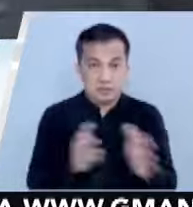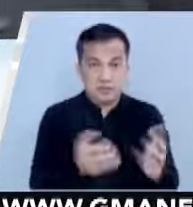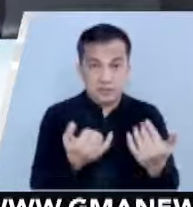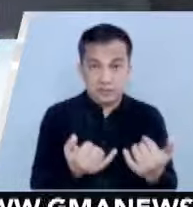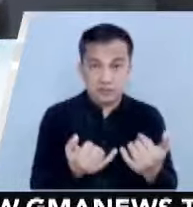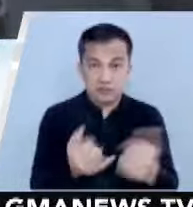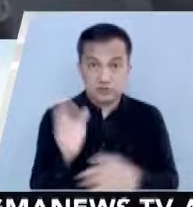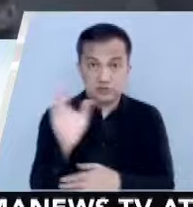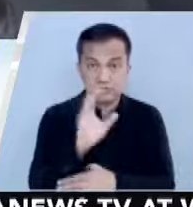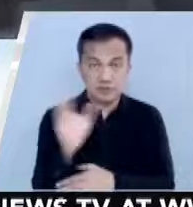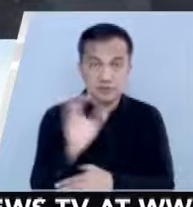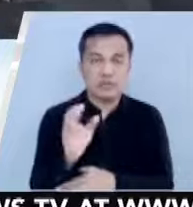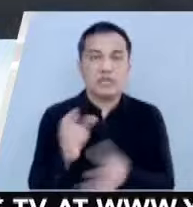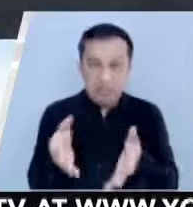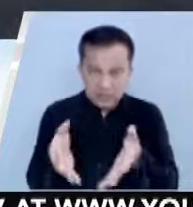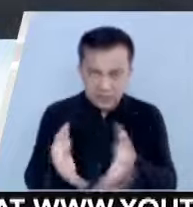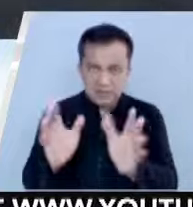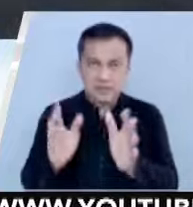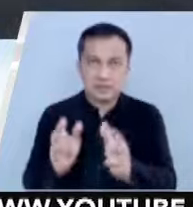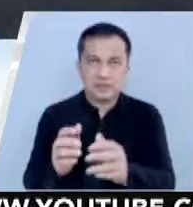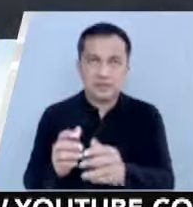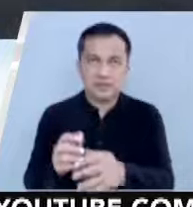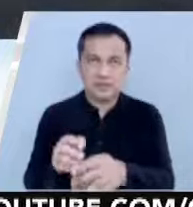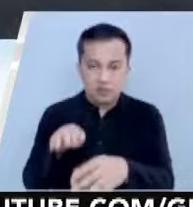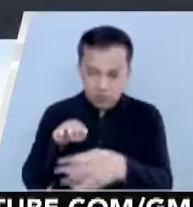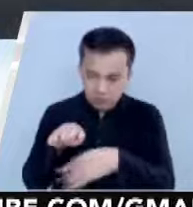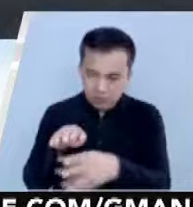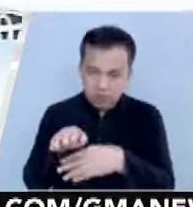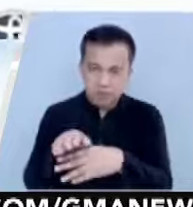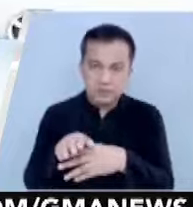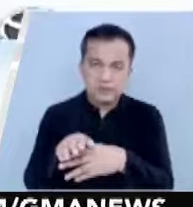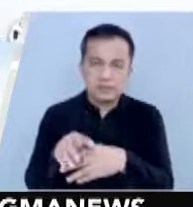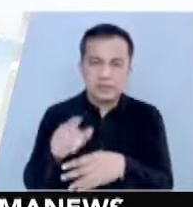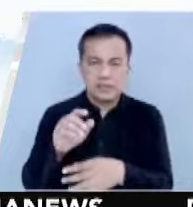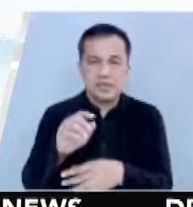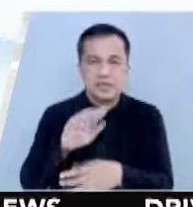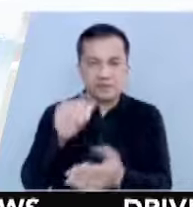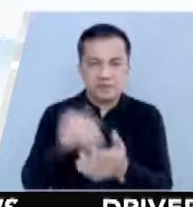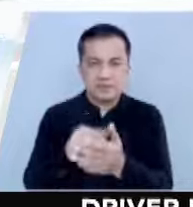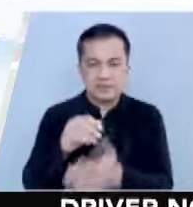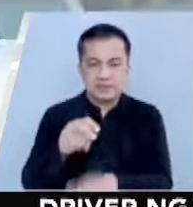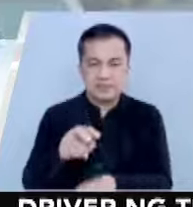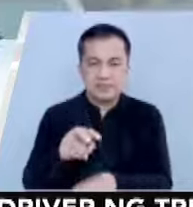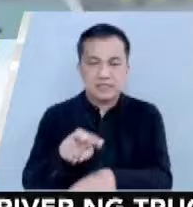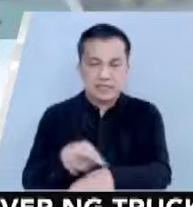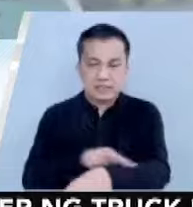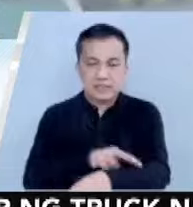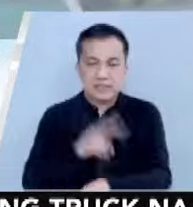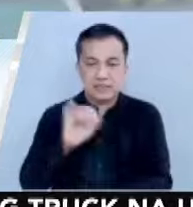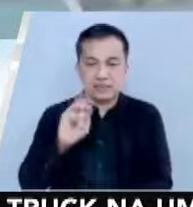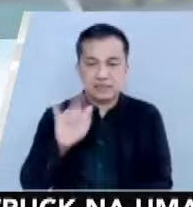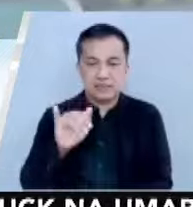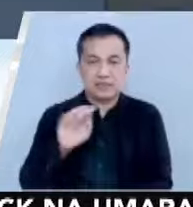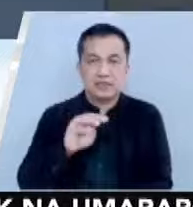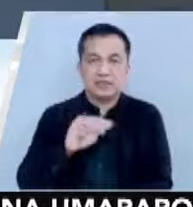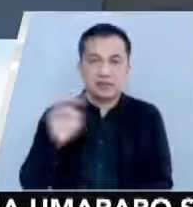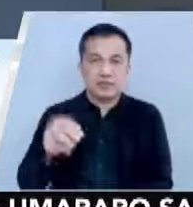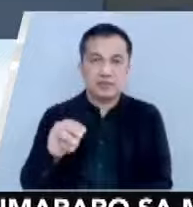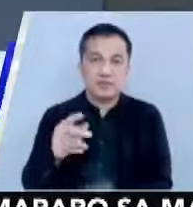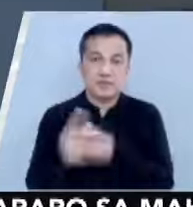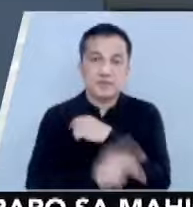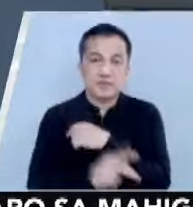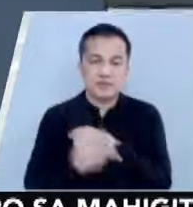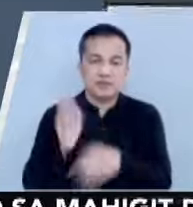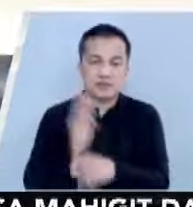papayagang bumagtas sa tinaguriang main artery ng Metro Manila ang mga provincial bus. Simula yan sa December 20 hanggang January